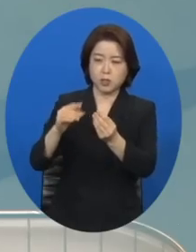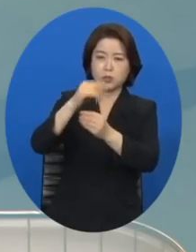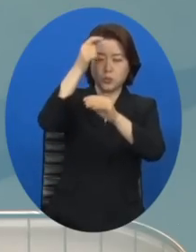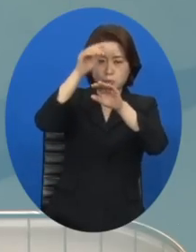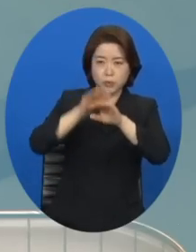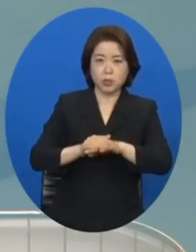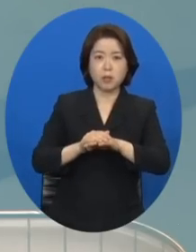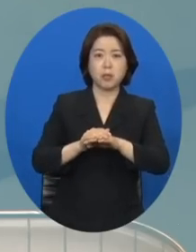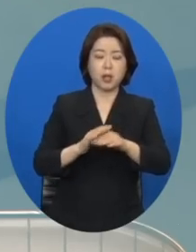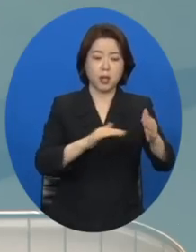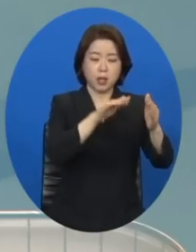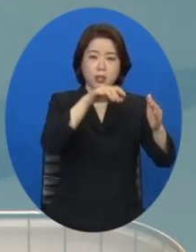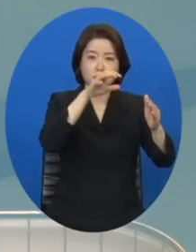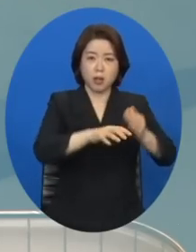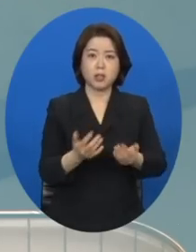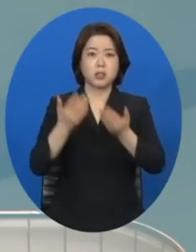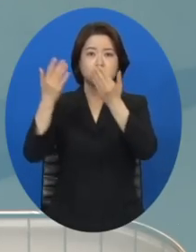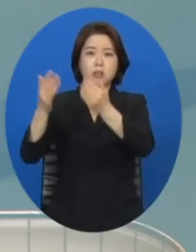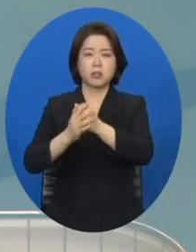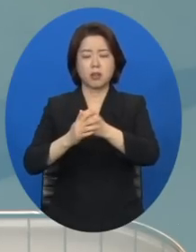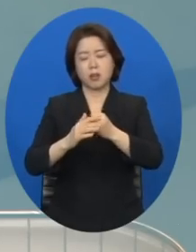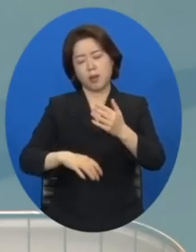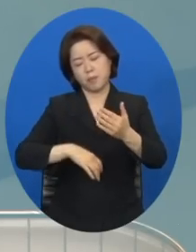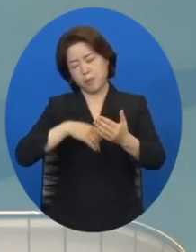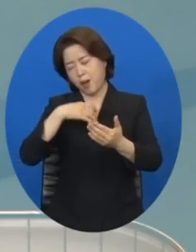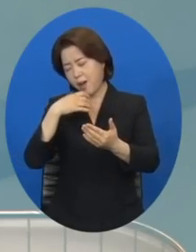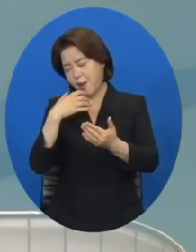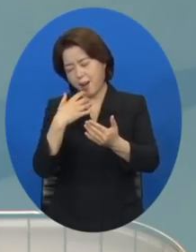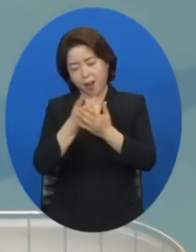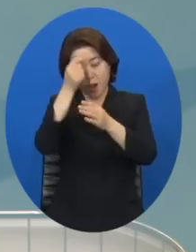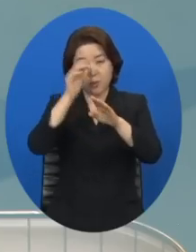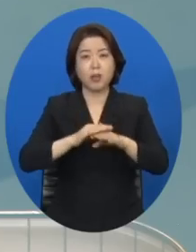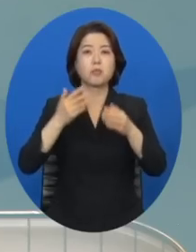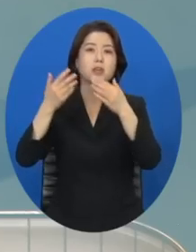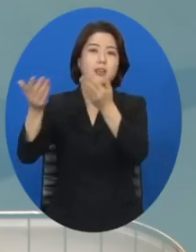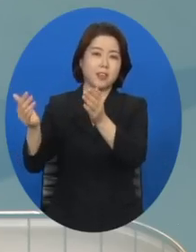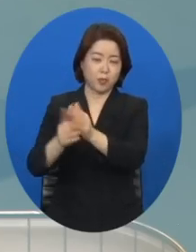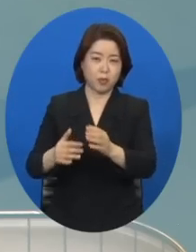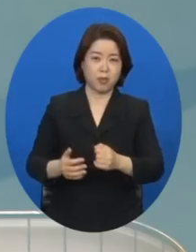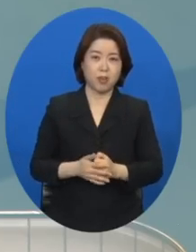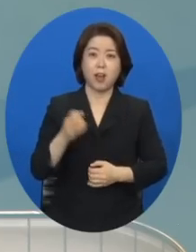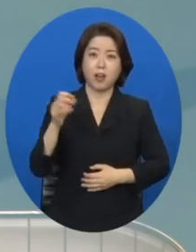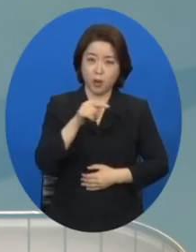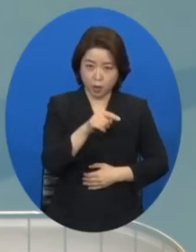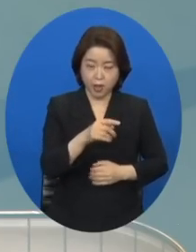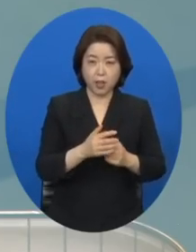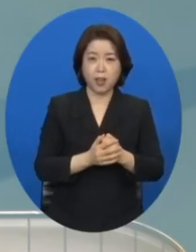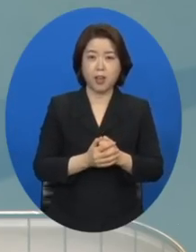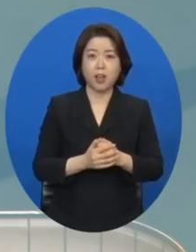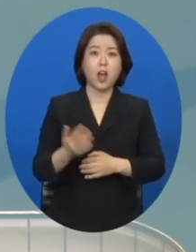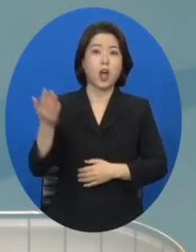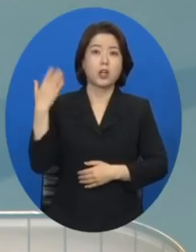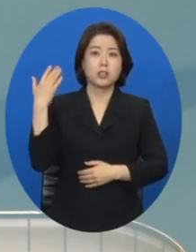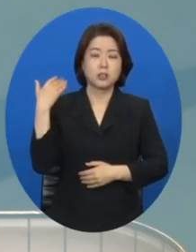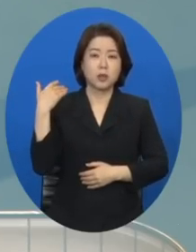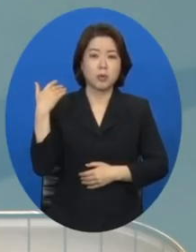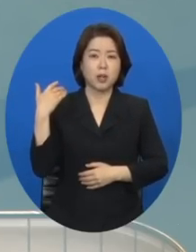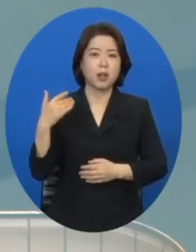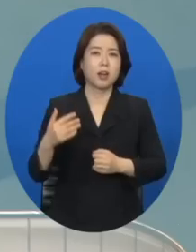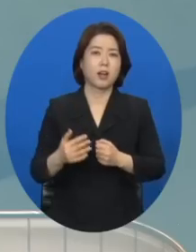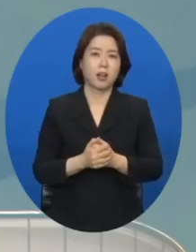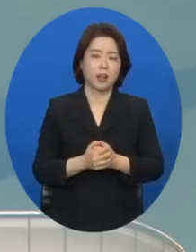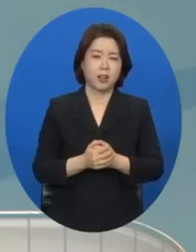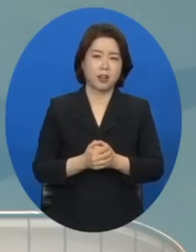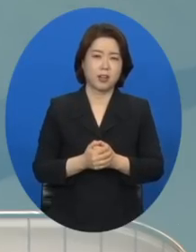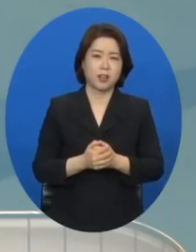예배를 가정에서 드리는데 얼마나 감격의 예배를 드렸는지 그러면서 예배를 드렸는데 지난주에 4월 얘기가 나왔잖아요